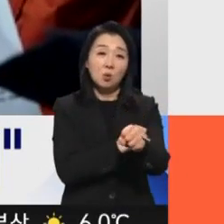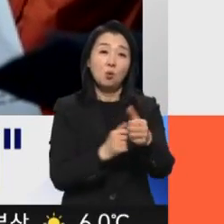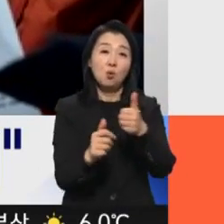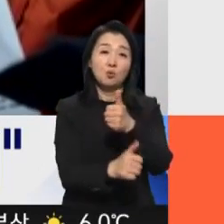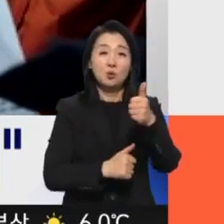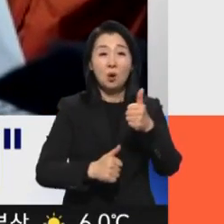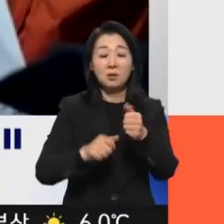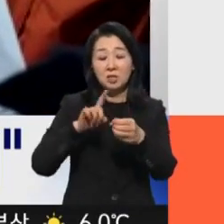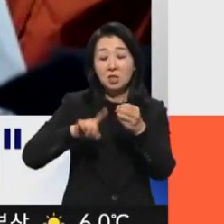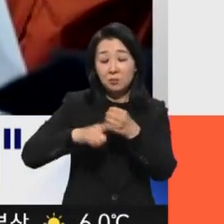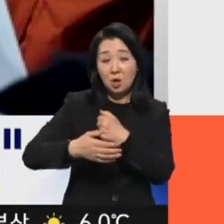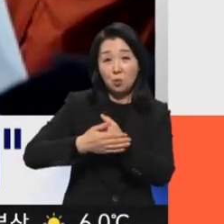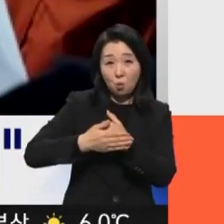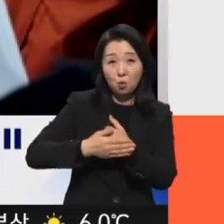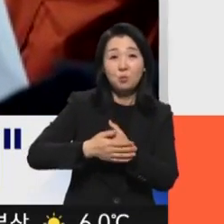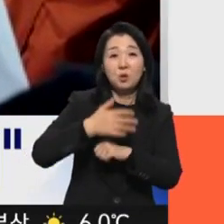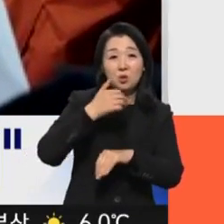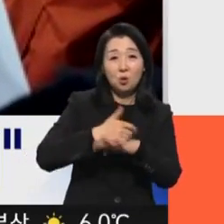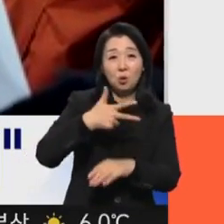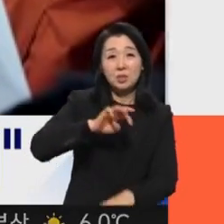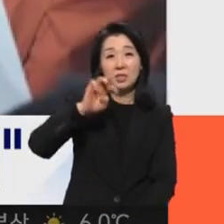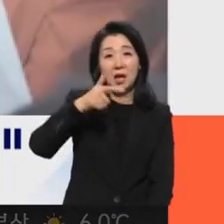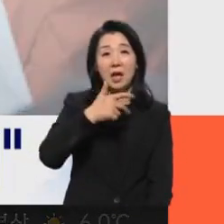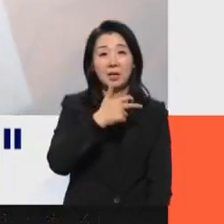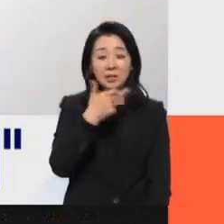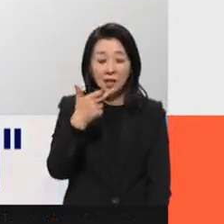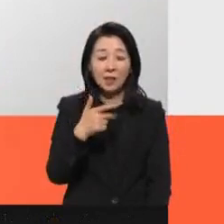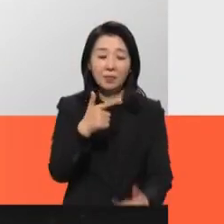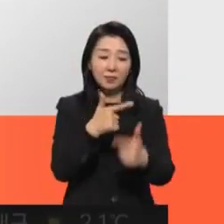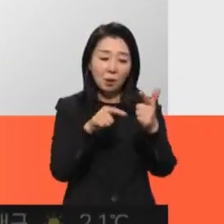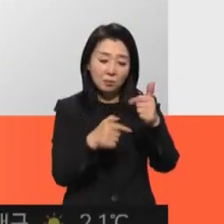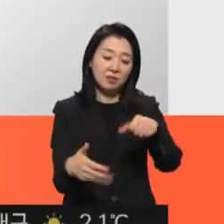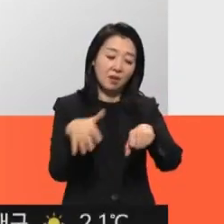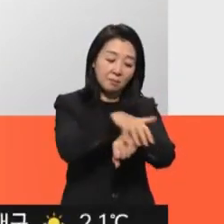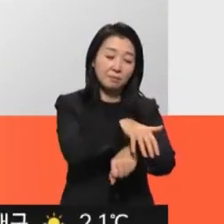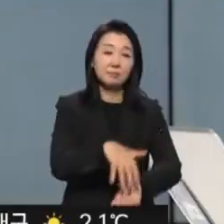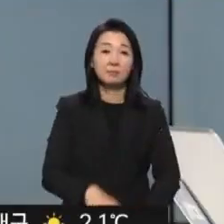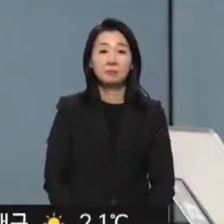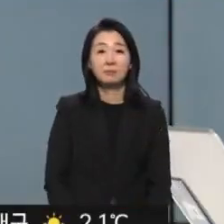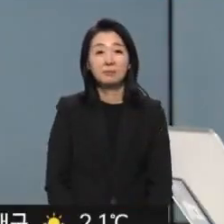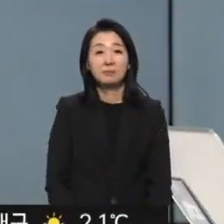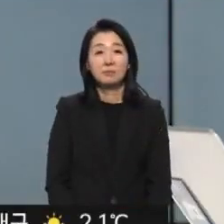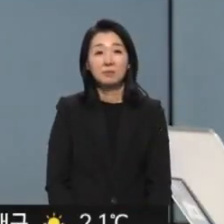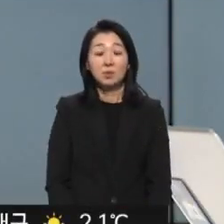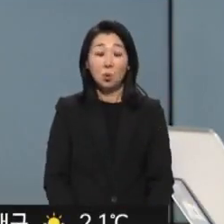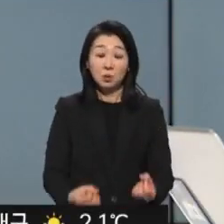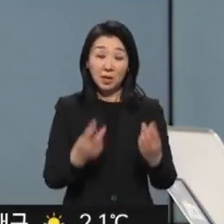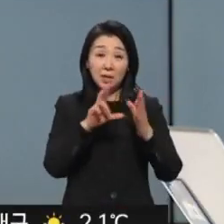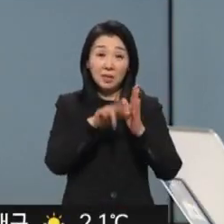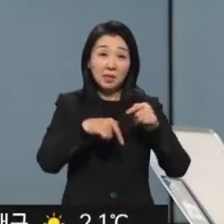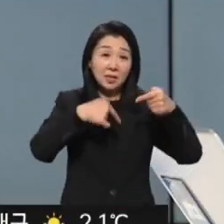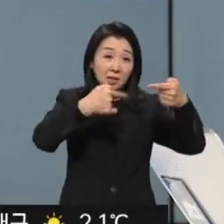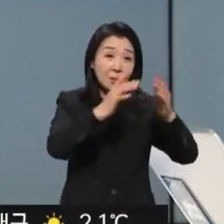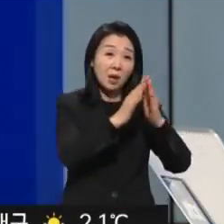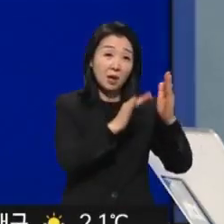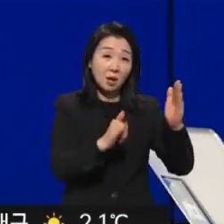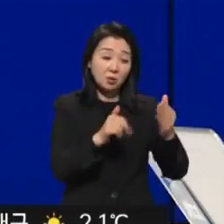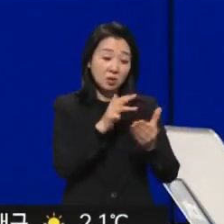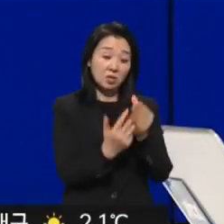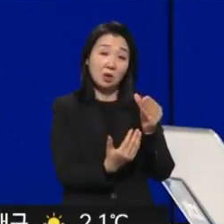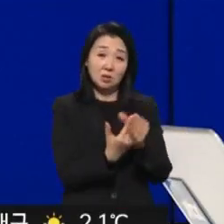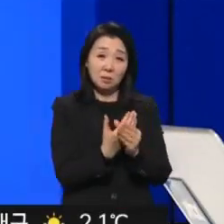도움으로 국화꽃은 치악산의 수목장 형태로 묻힐 거라고 밝혔습니다. 네. 오늘 의식에 참석한 유가족들이 이태원